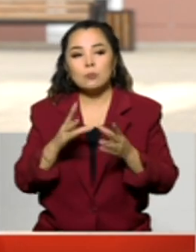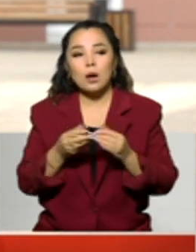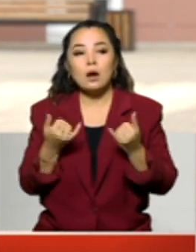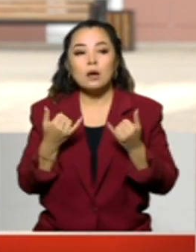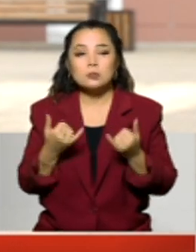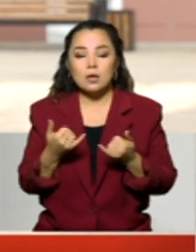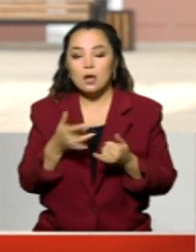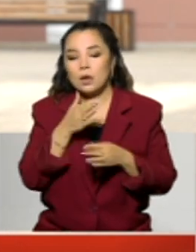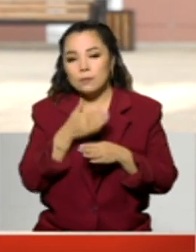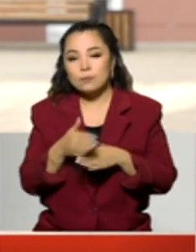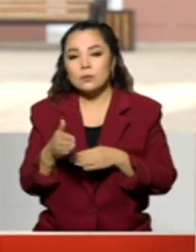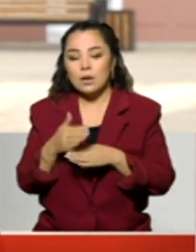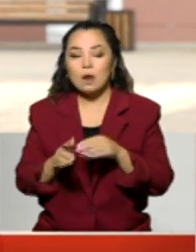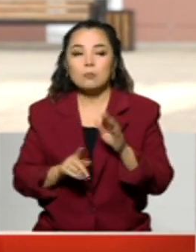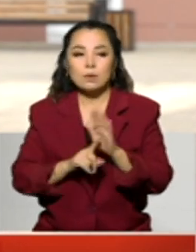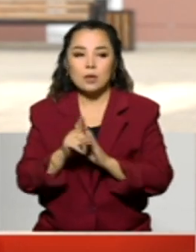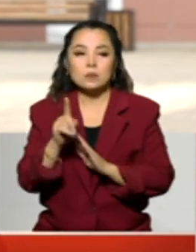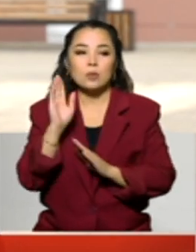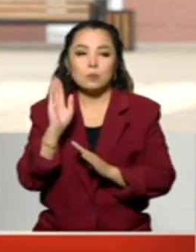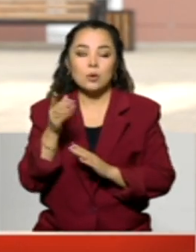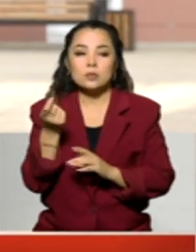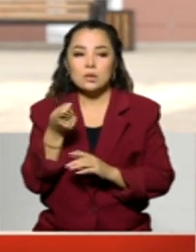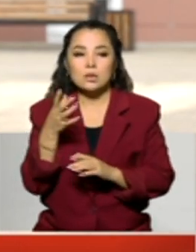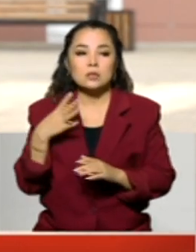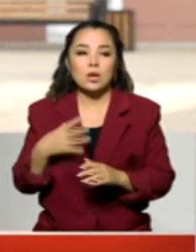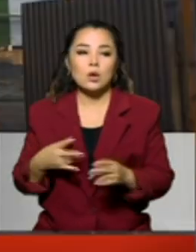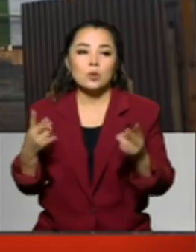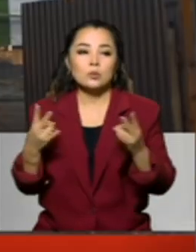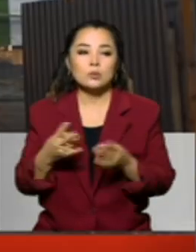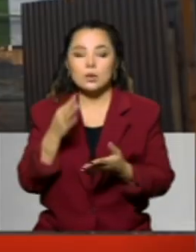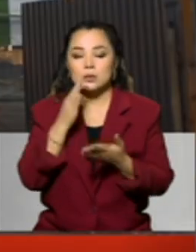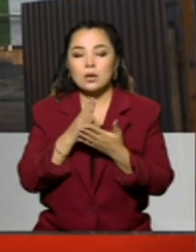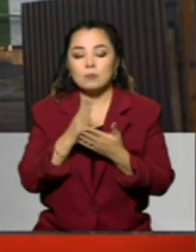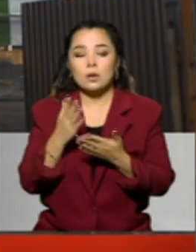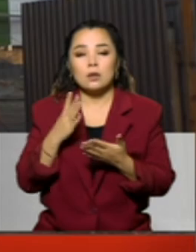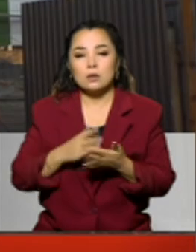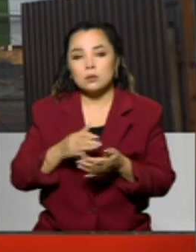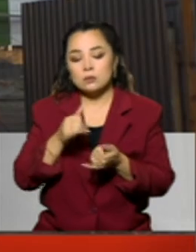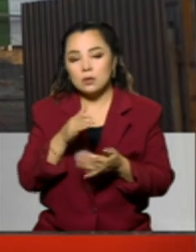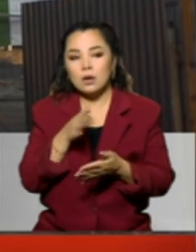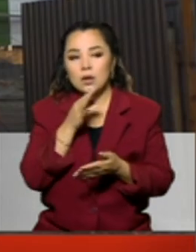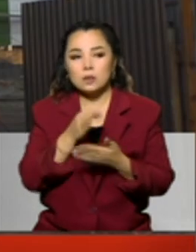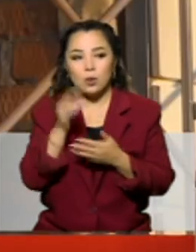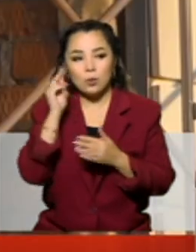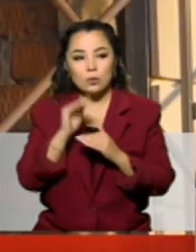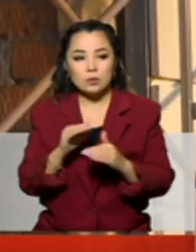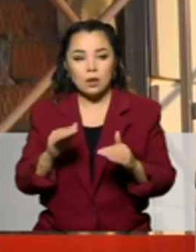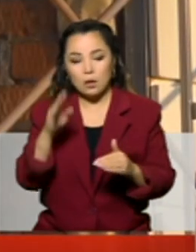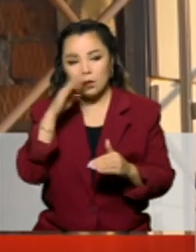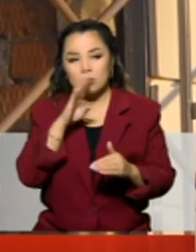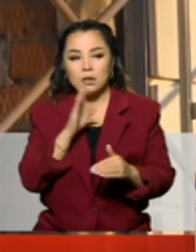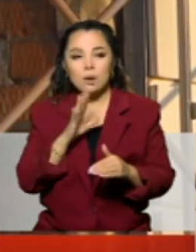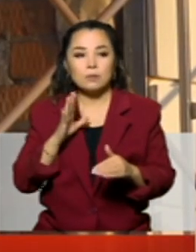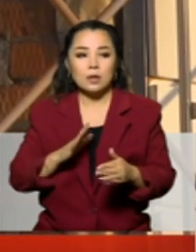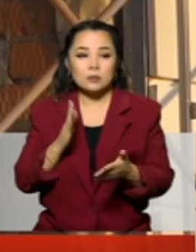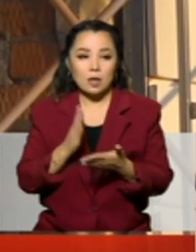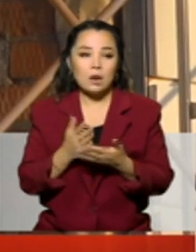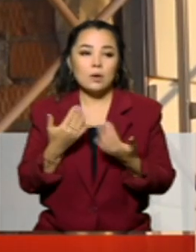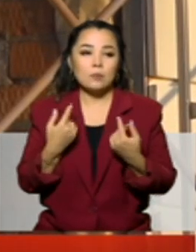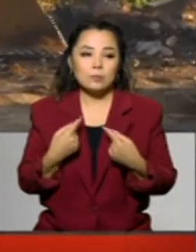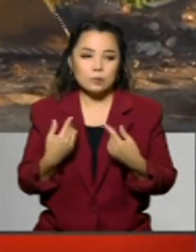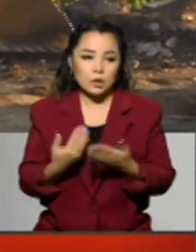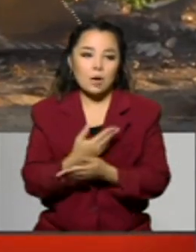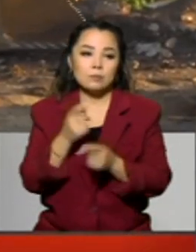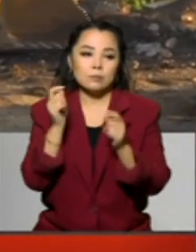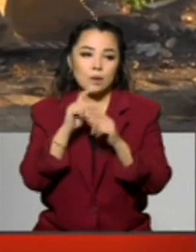қазір сәлден ғана басталып жатыр. Кішкене ғана шыдам керек сияқты. Шыдамасқа ата-аналар мен оқушыларда басқа амал жоқ, ал жаңа